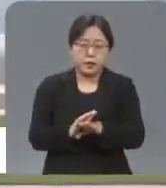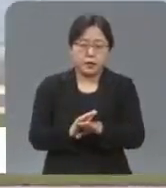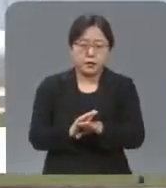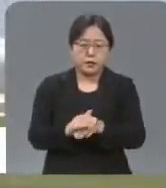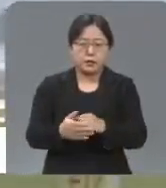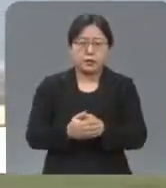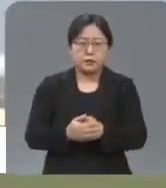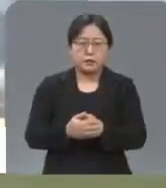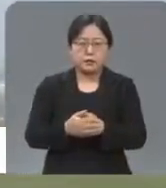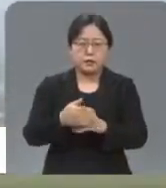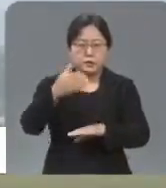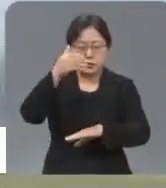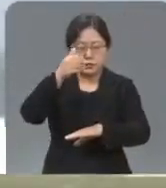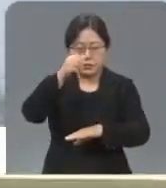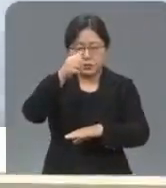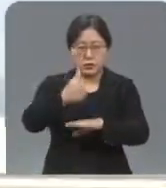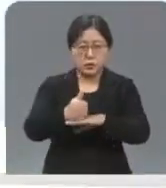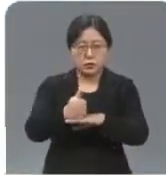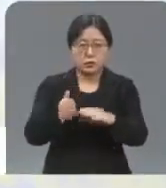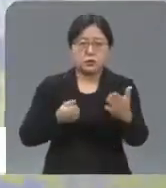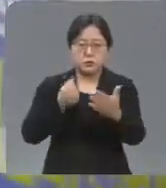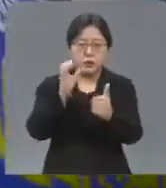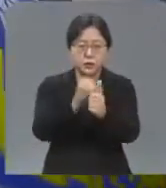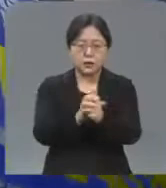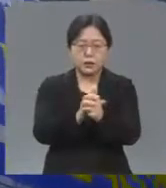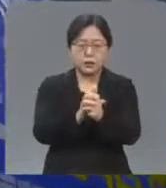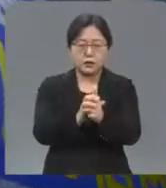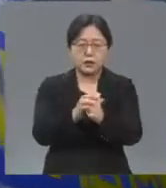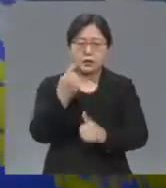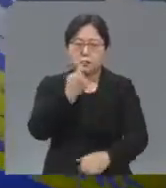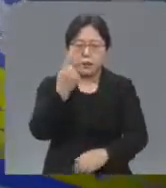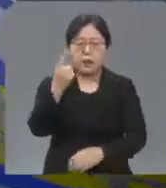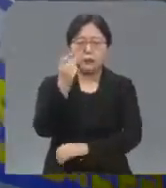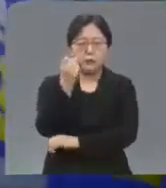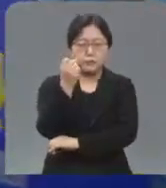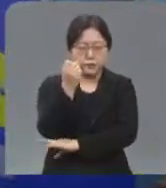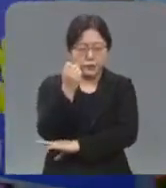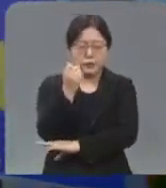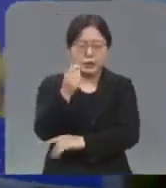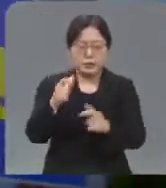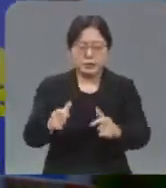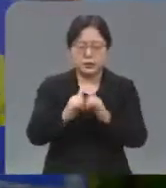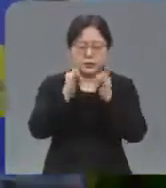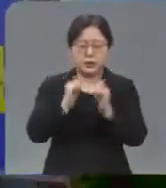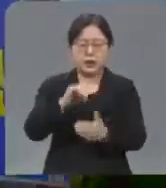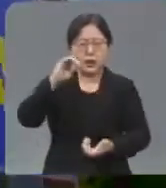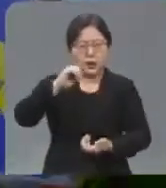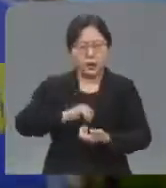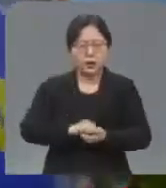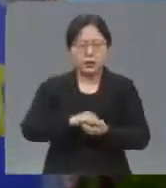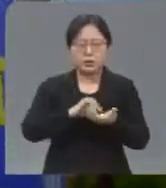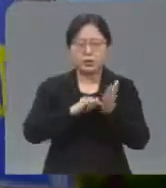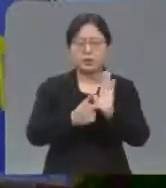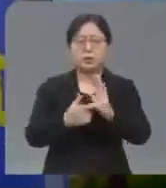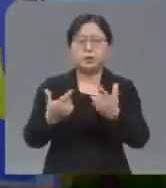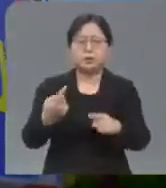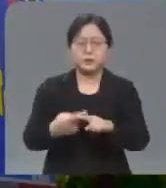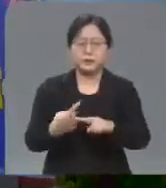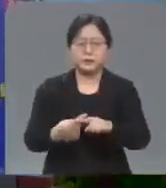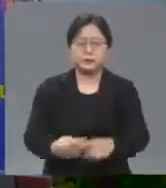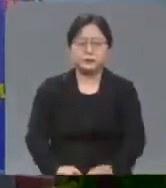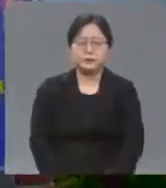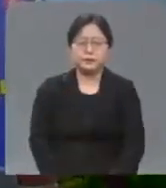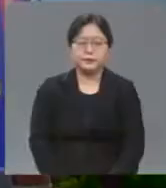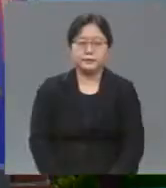승복 약속도 없이 정부에 칼자루를 넘겨준 말로만 한뿌리라는 지역사회의 한계를 보여주고 있는 셈입니다. KBS